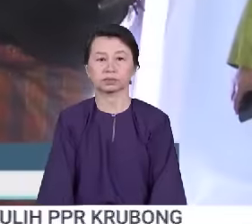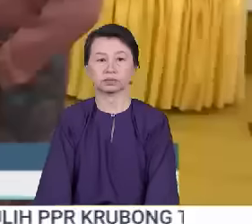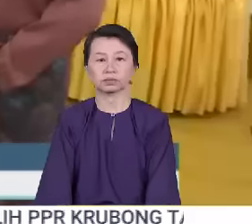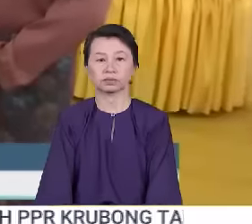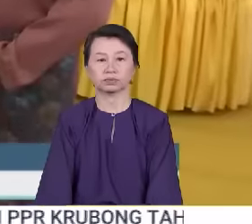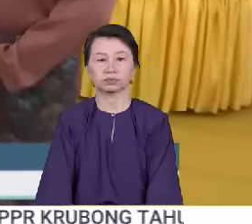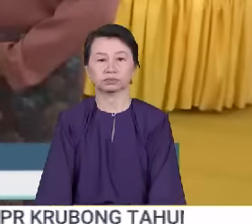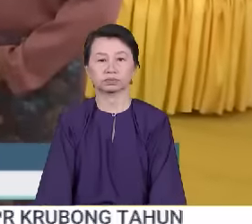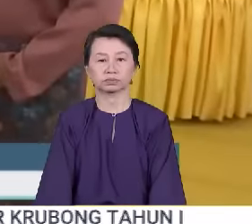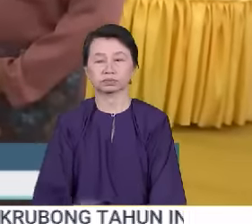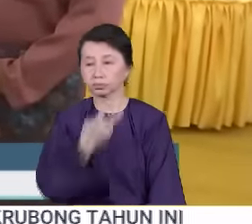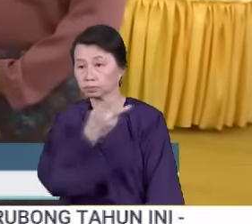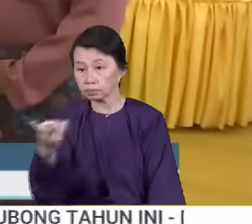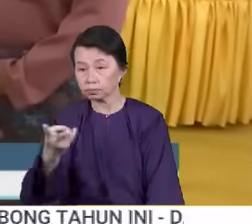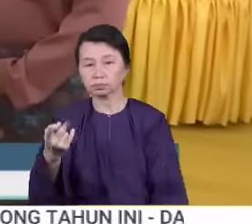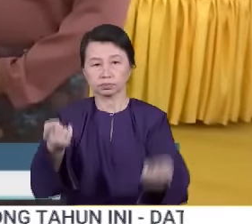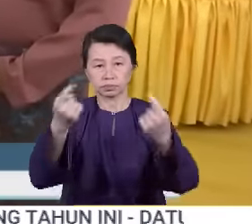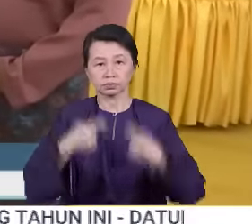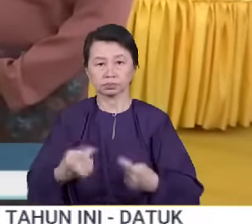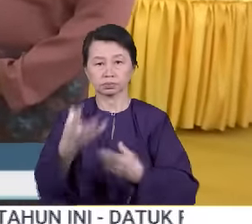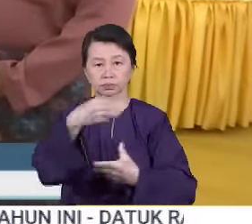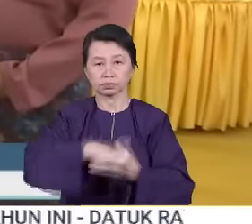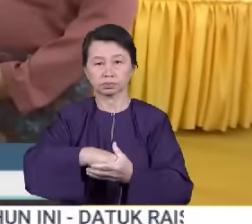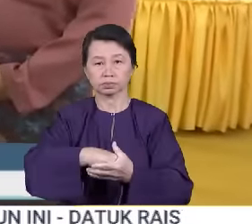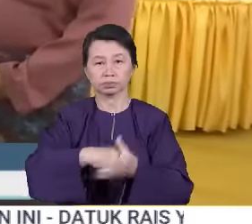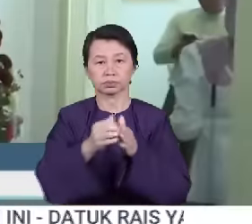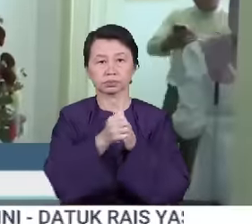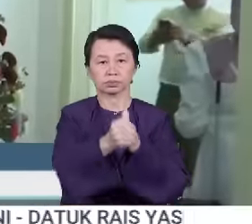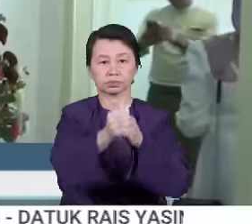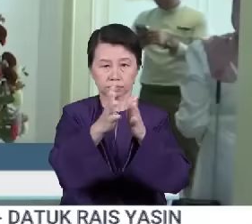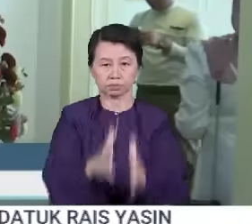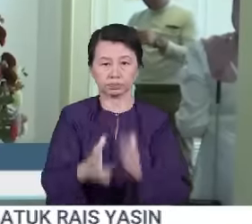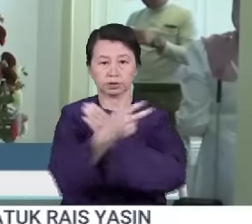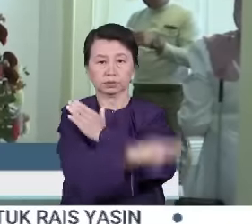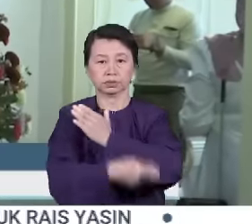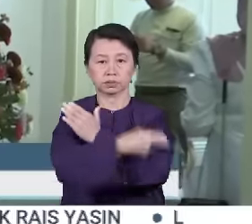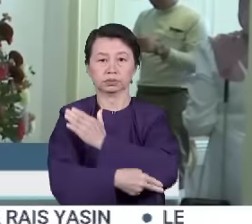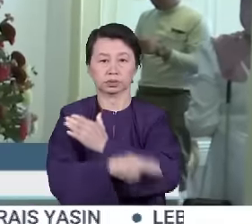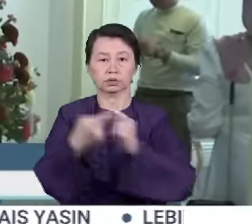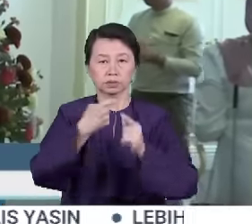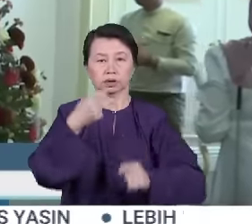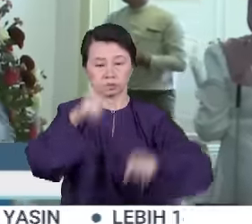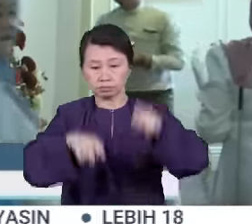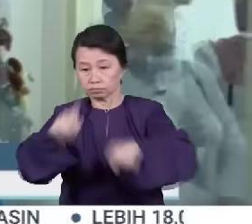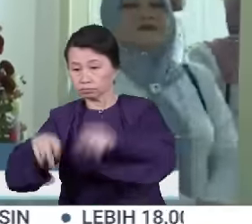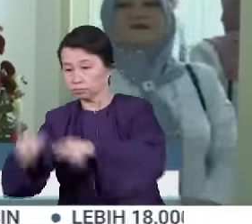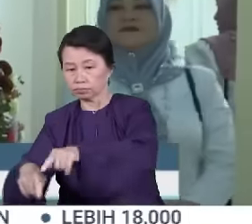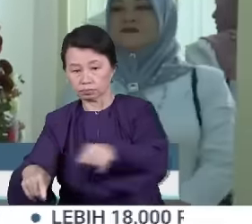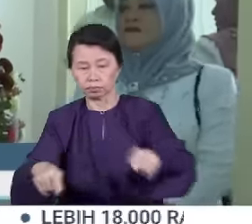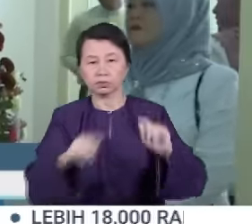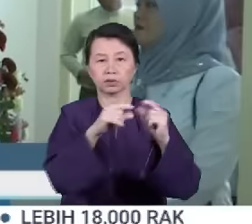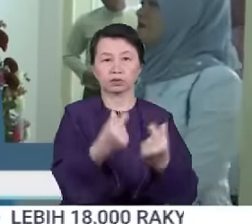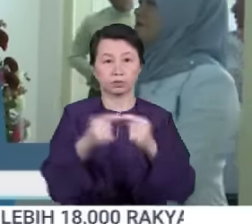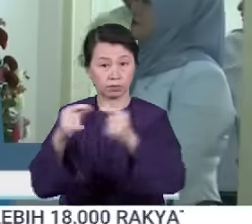Dan saya lihat kehadiran melibatkan bukan saja pemimpin-pemimpin negeri daripada pelbagai